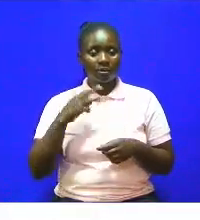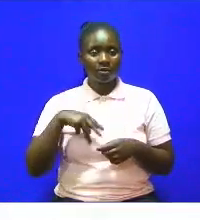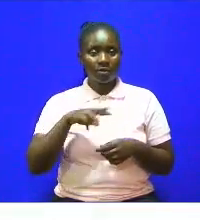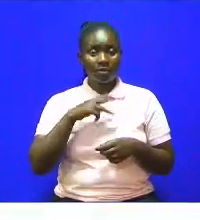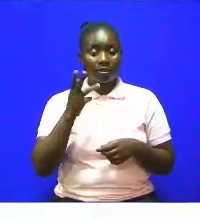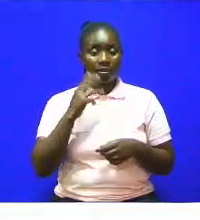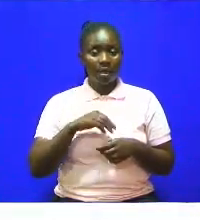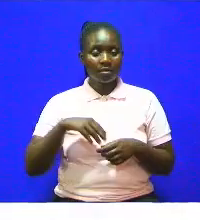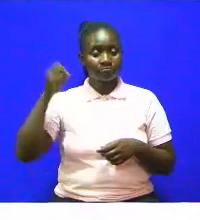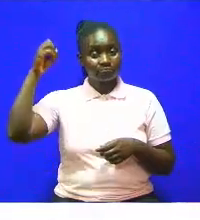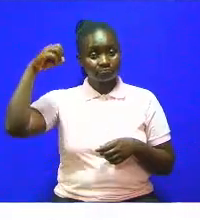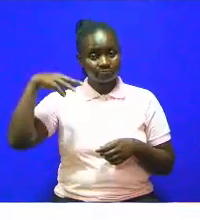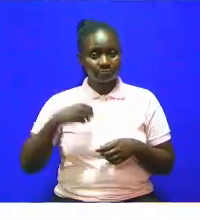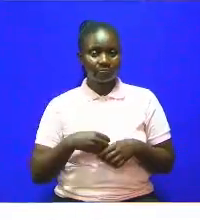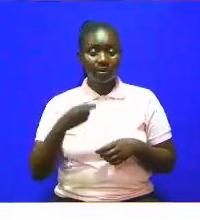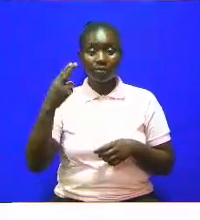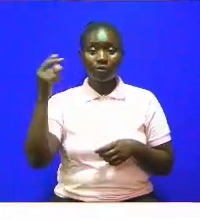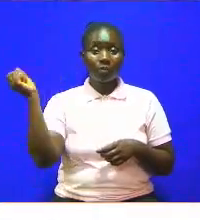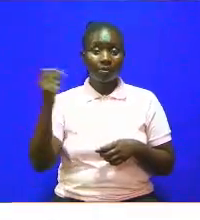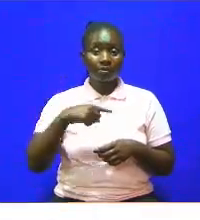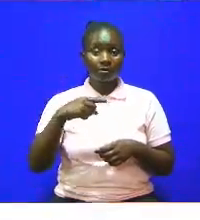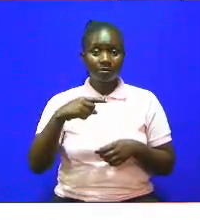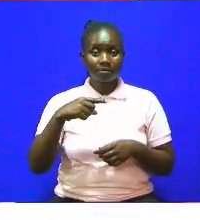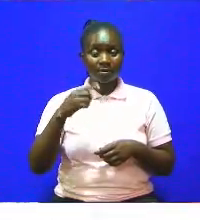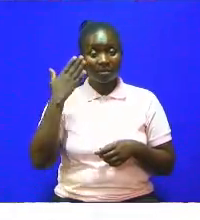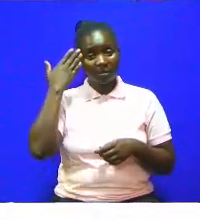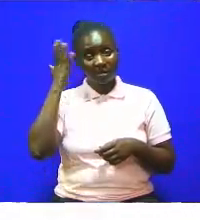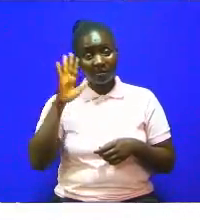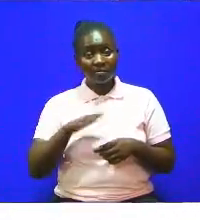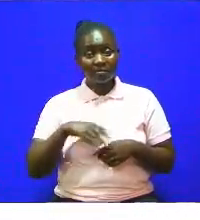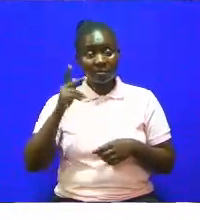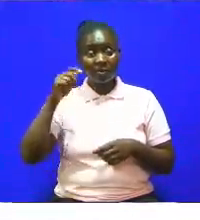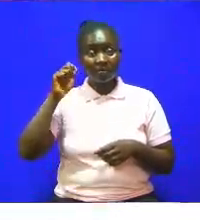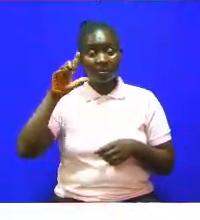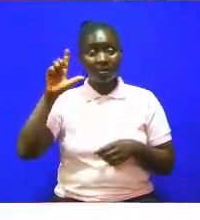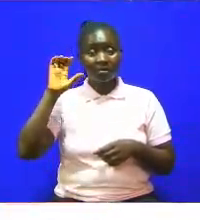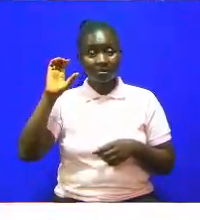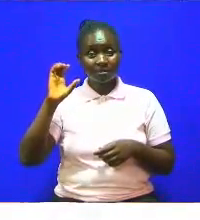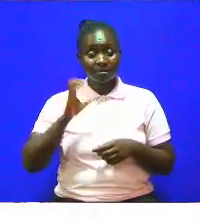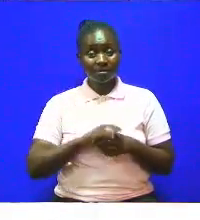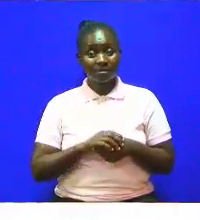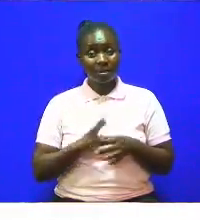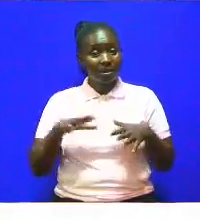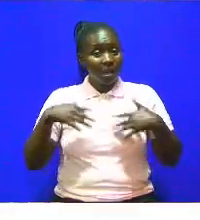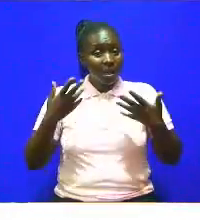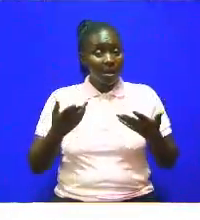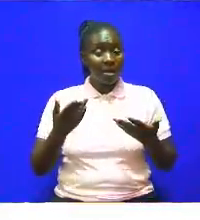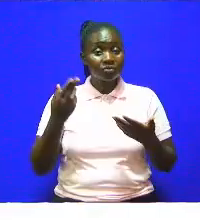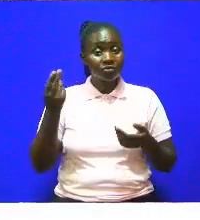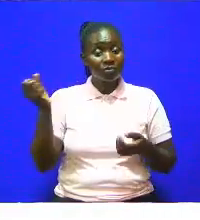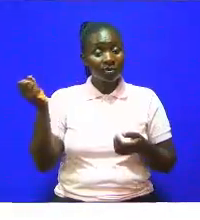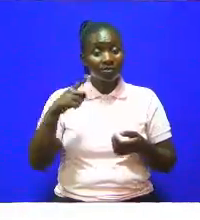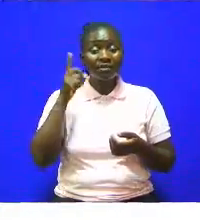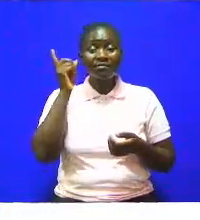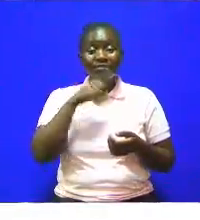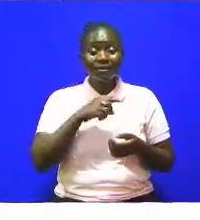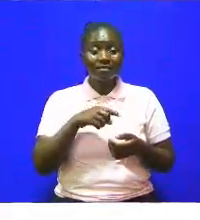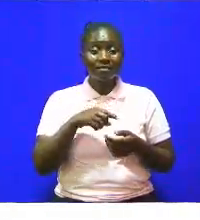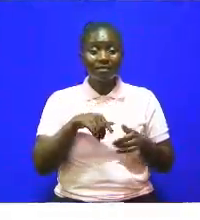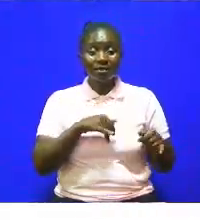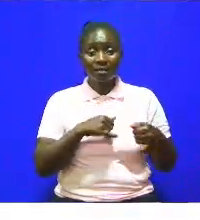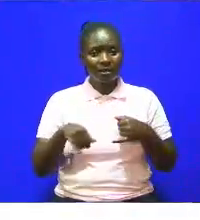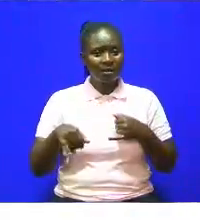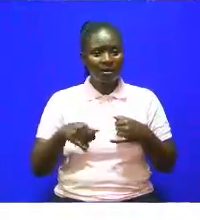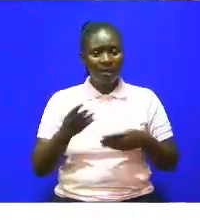imekosa karibu miezi mbili. Hatujui Kenya Power miezi mbili imeisha. Sasa biashara